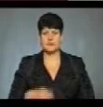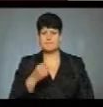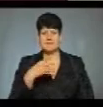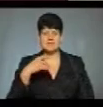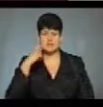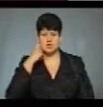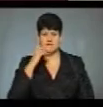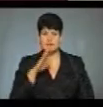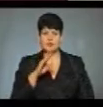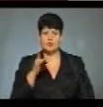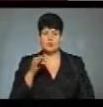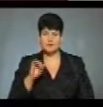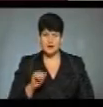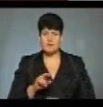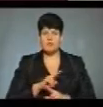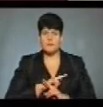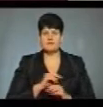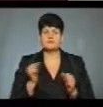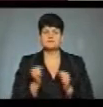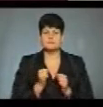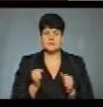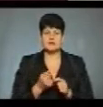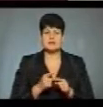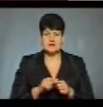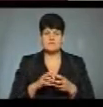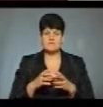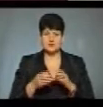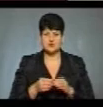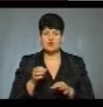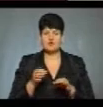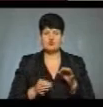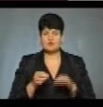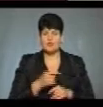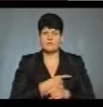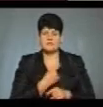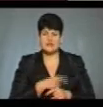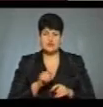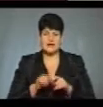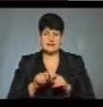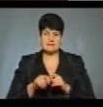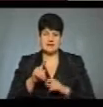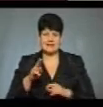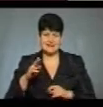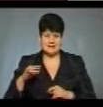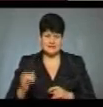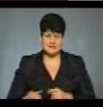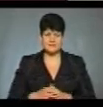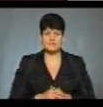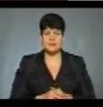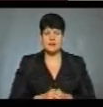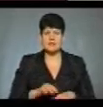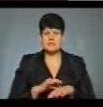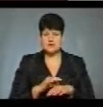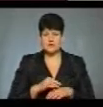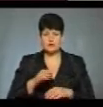П'ятнадцятирічний Віктор Груб'як помер від переохолодження. Такий висновок судово-медичної експертизи, повідомив речник Нацполіції області Сергій Крета. Тіло